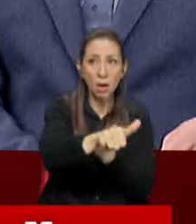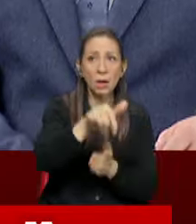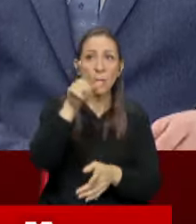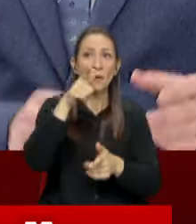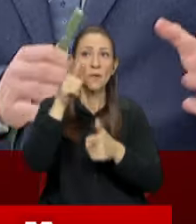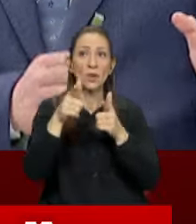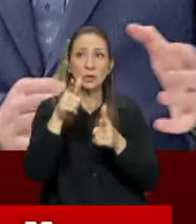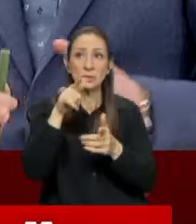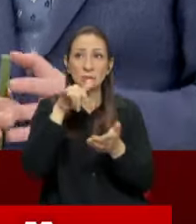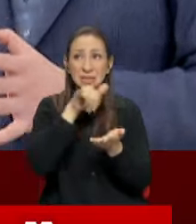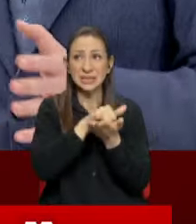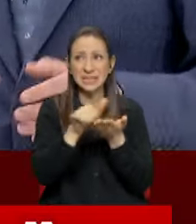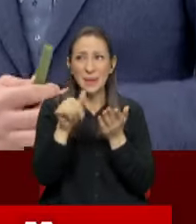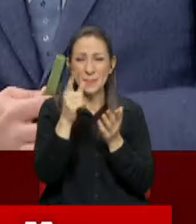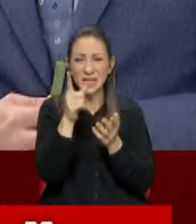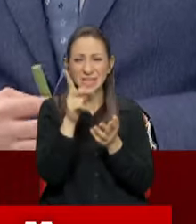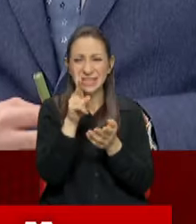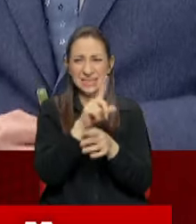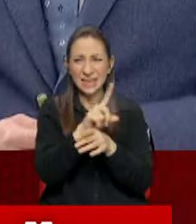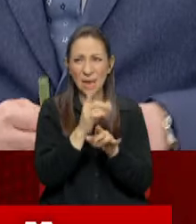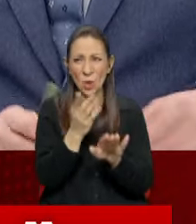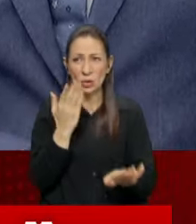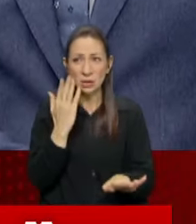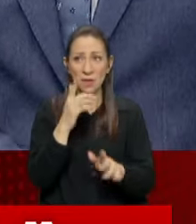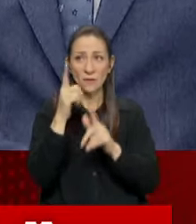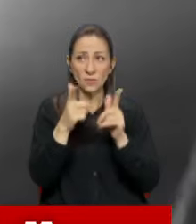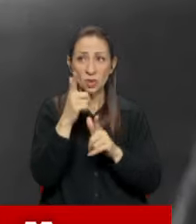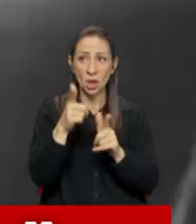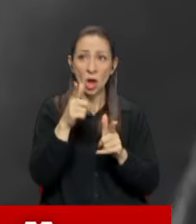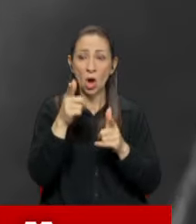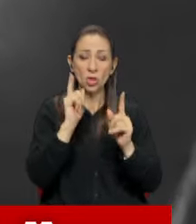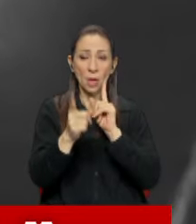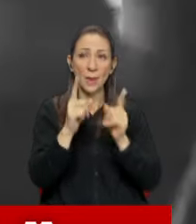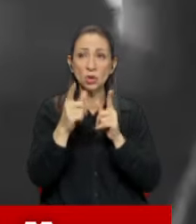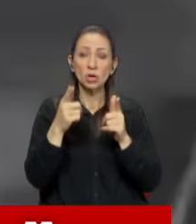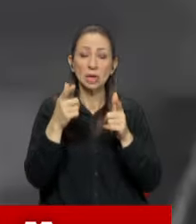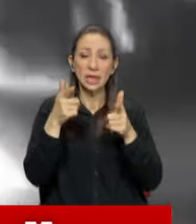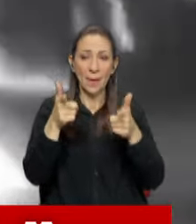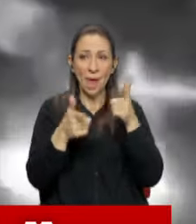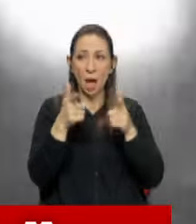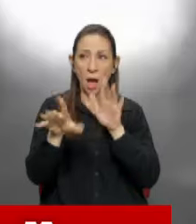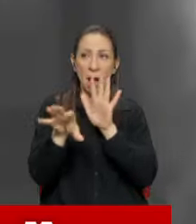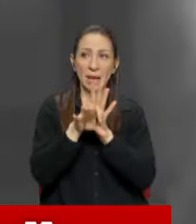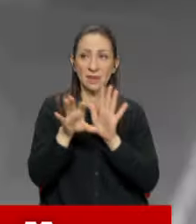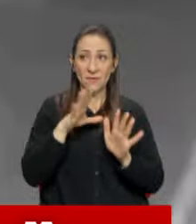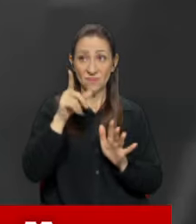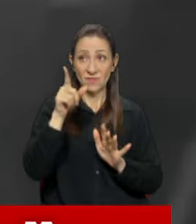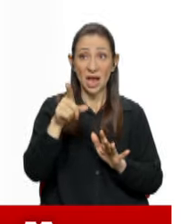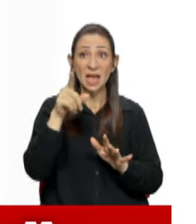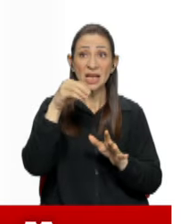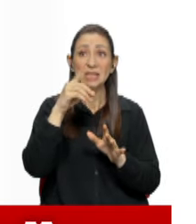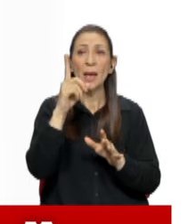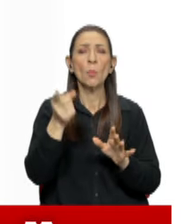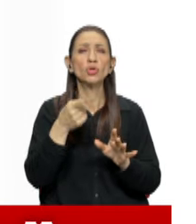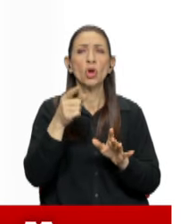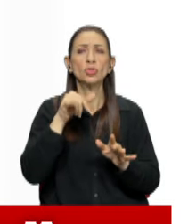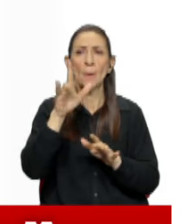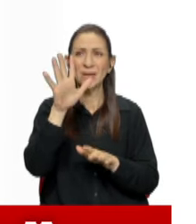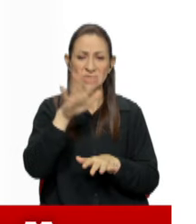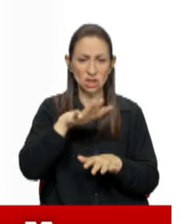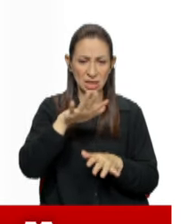düşmanları, daha doğrusu düşmanların hemen bir iki saniye öncesine ait görüntüler otoyoldaki güvenlik kameraları tarafından kaydedildi. Tek motorlu bir uçak, içinde